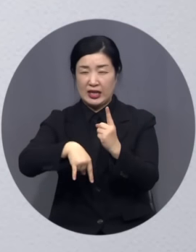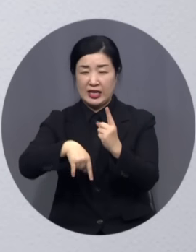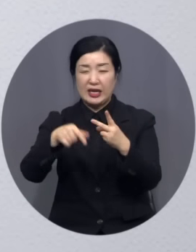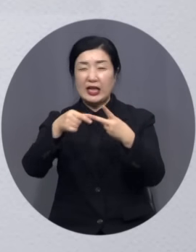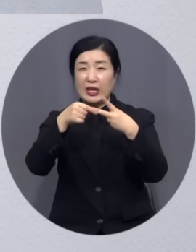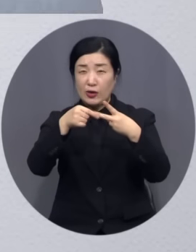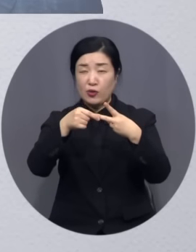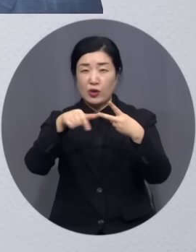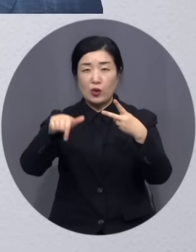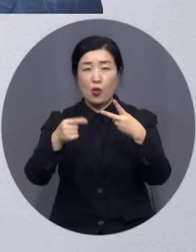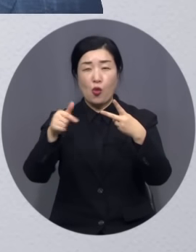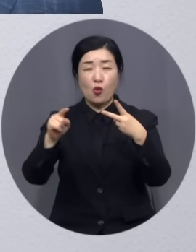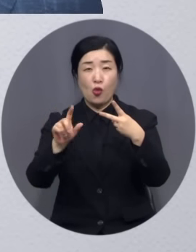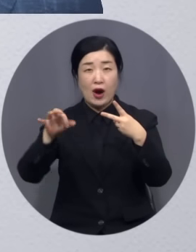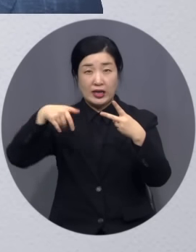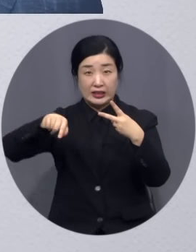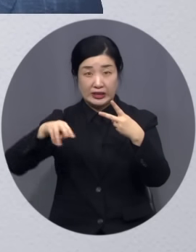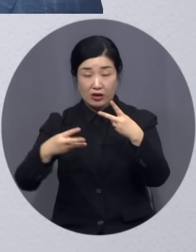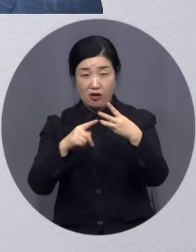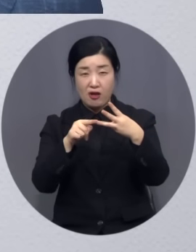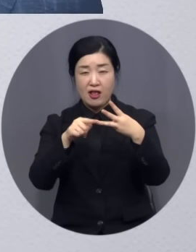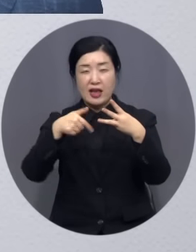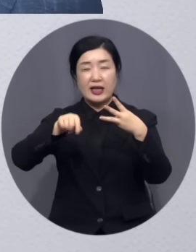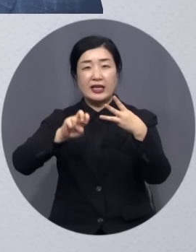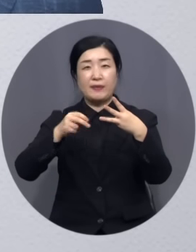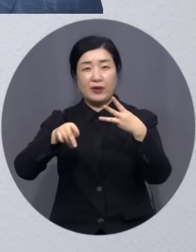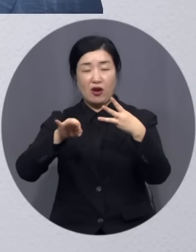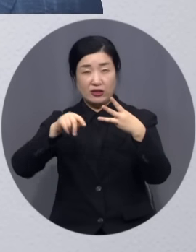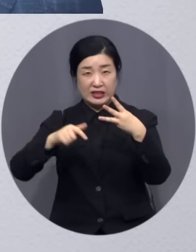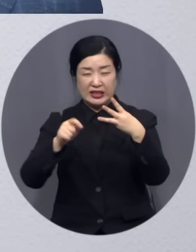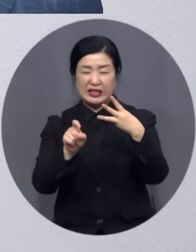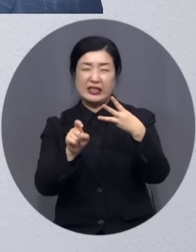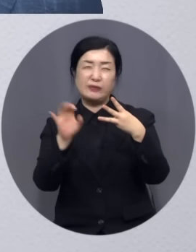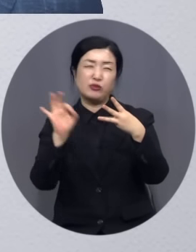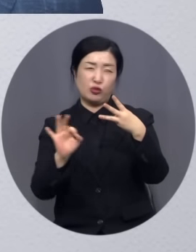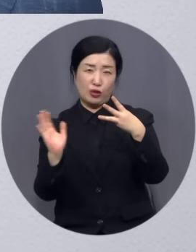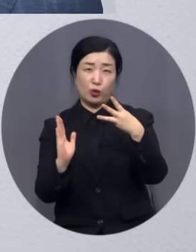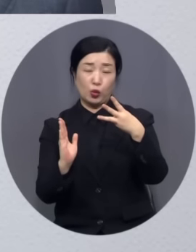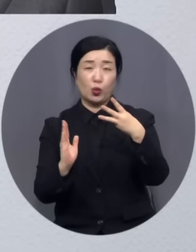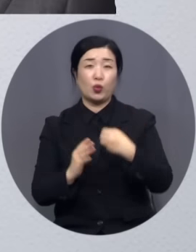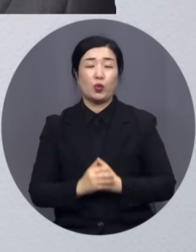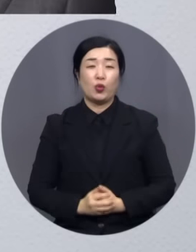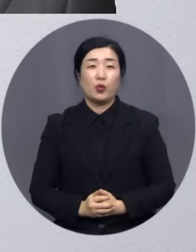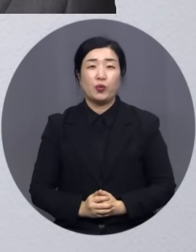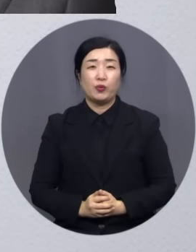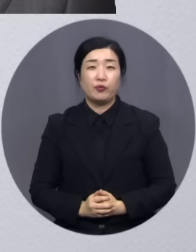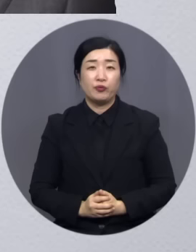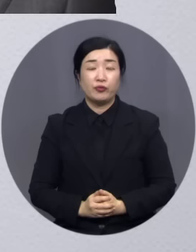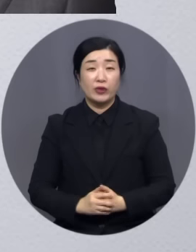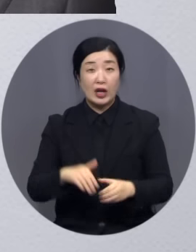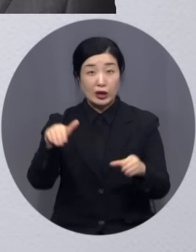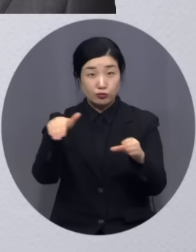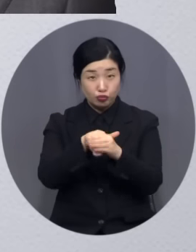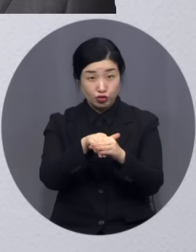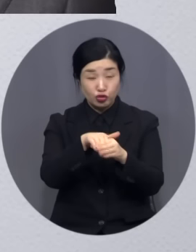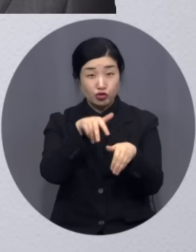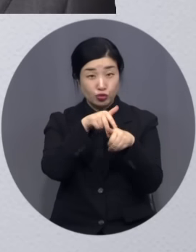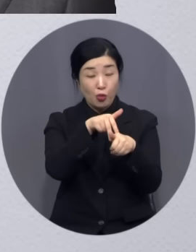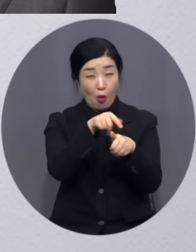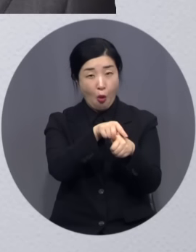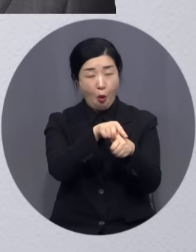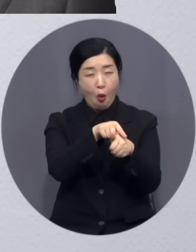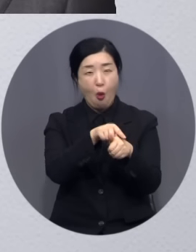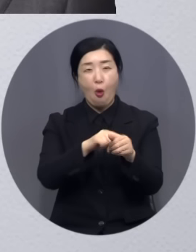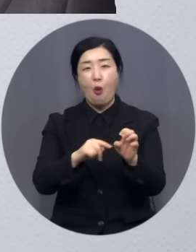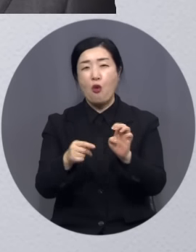후보 23% 김영진 후보 10% 있습니다 문대림 후보 지지도는